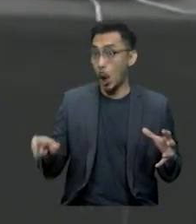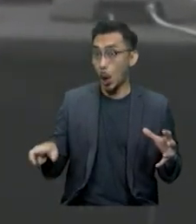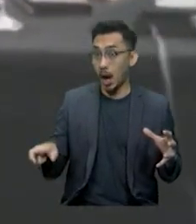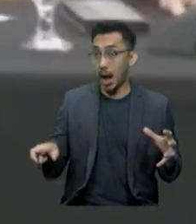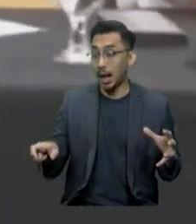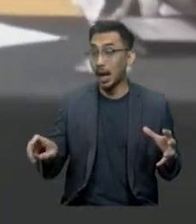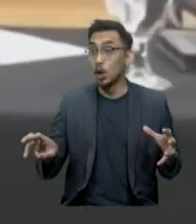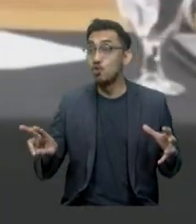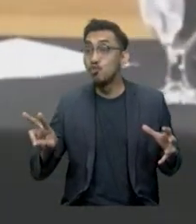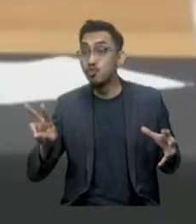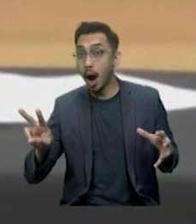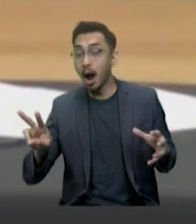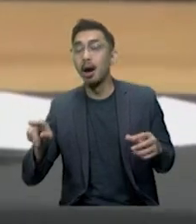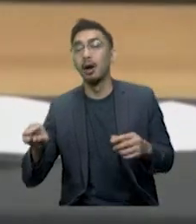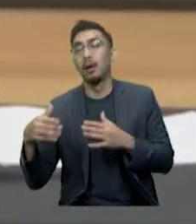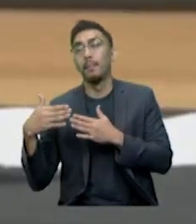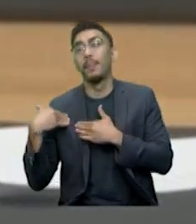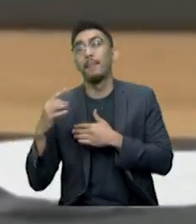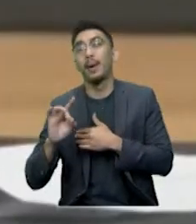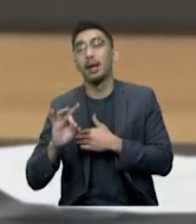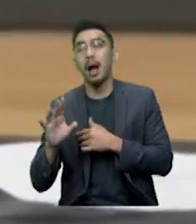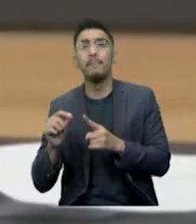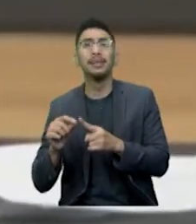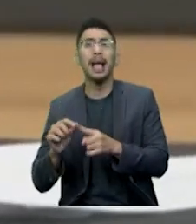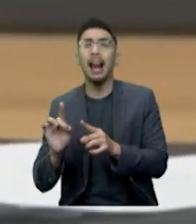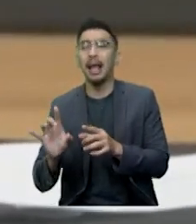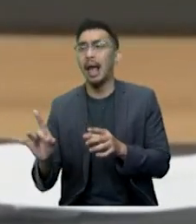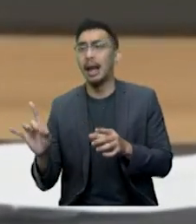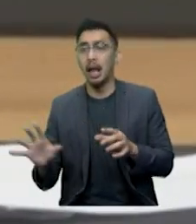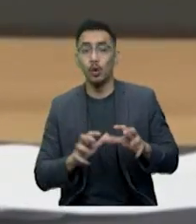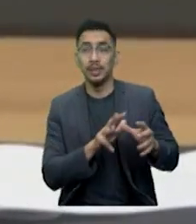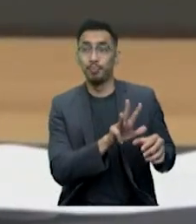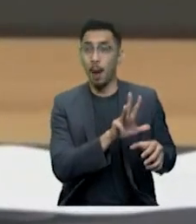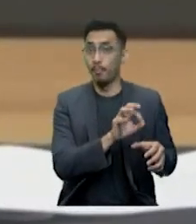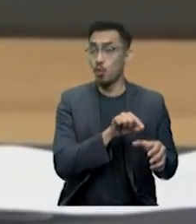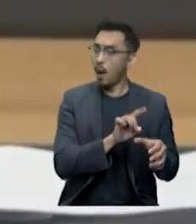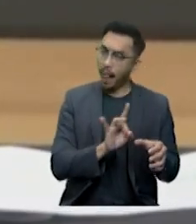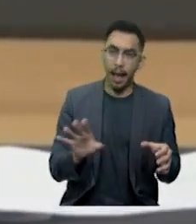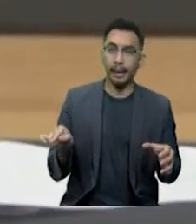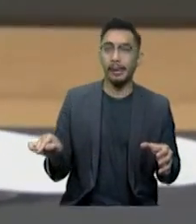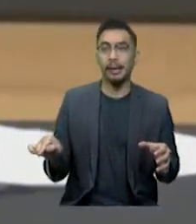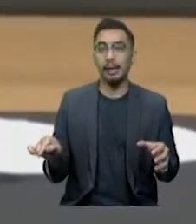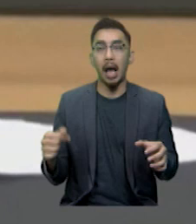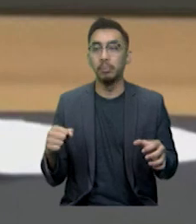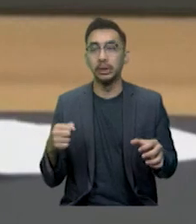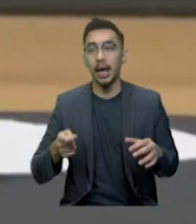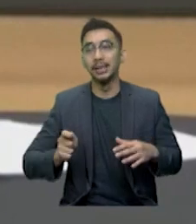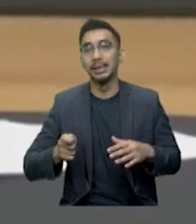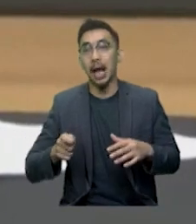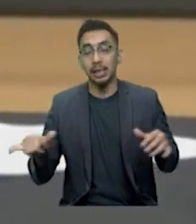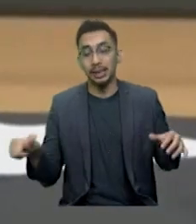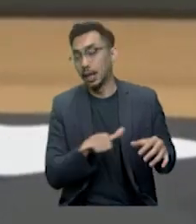pasalnya juga berbeda. Mereka ini berbeda pasalnya dengan yang 90 tadi. Sehingga kita tidak bisa sidang bersama-sama dengan